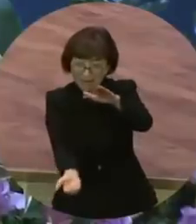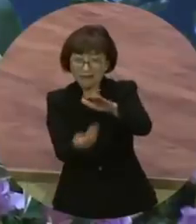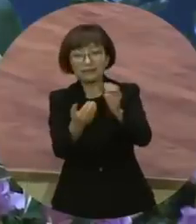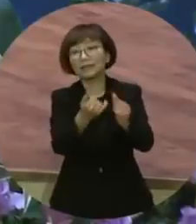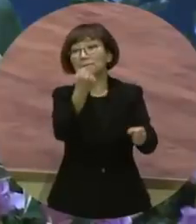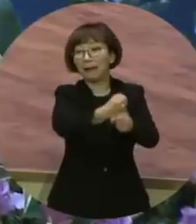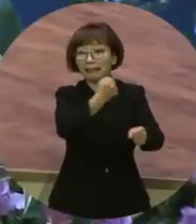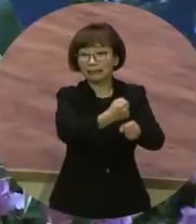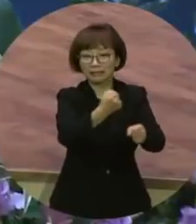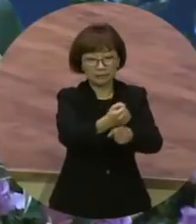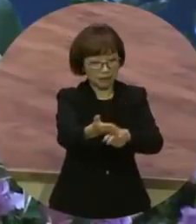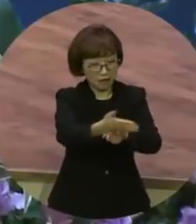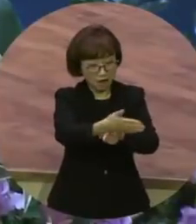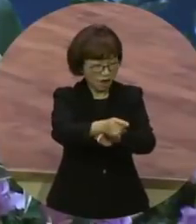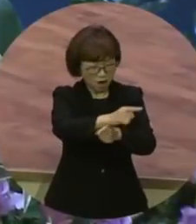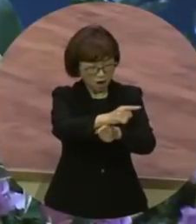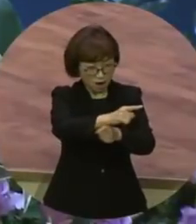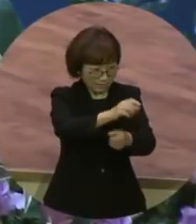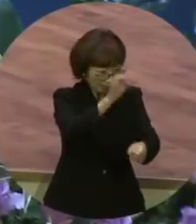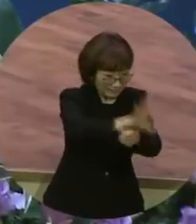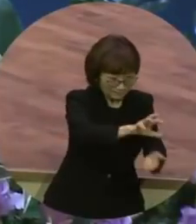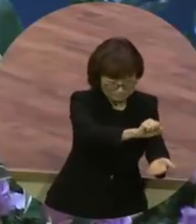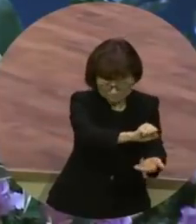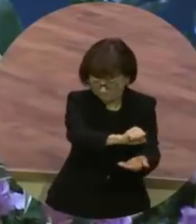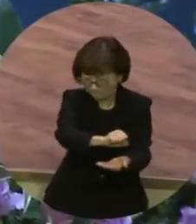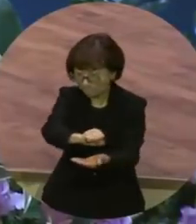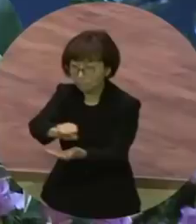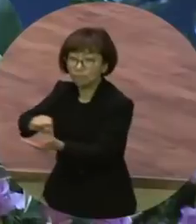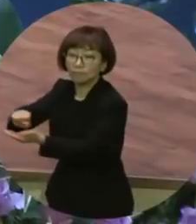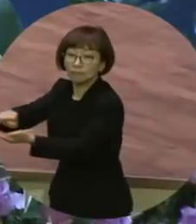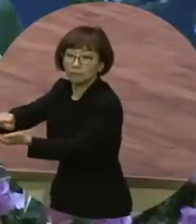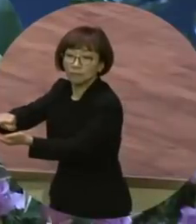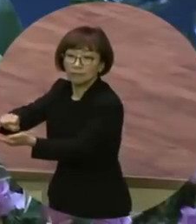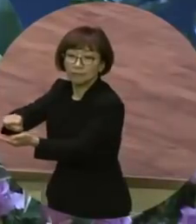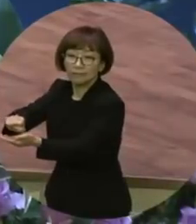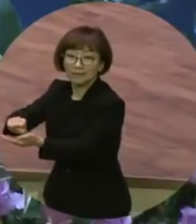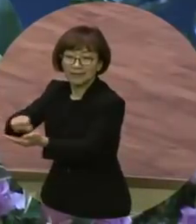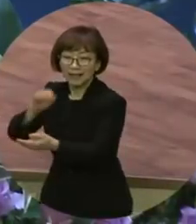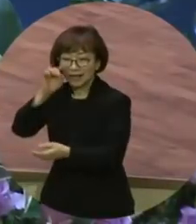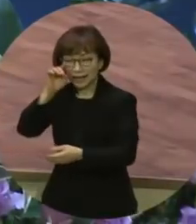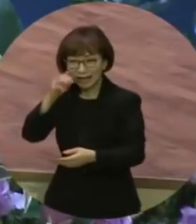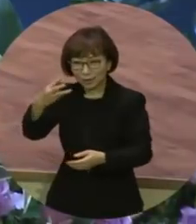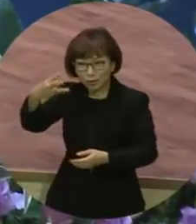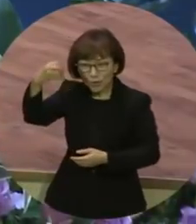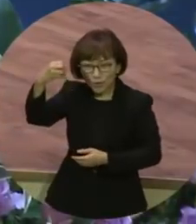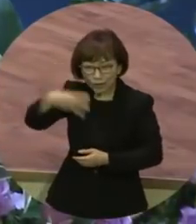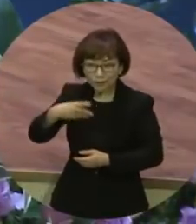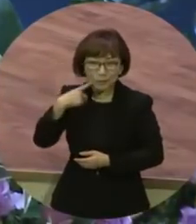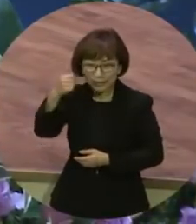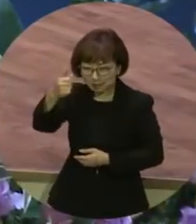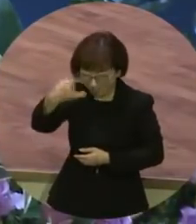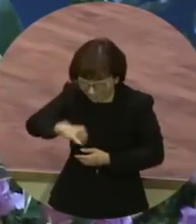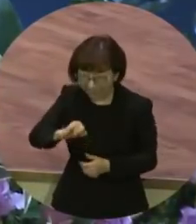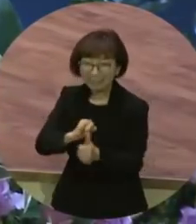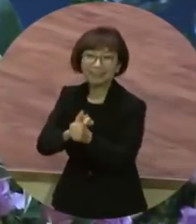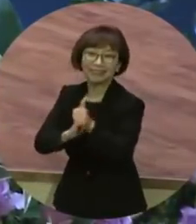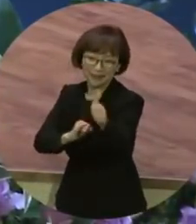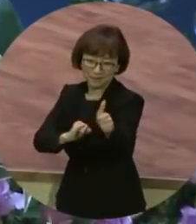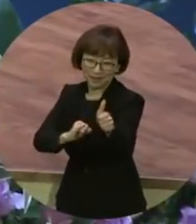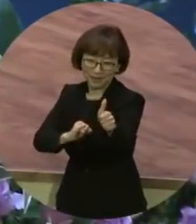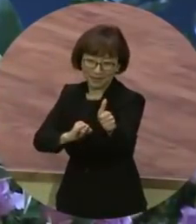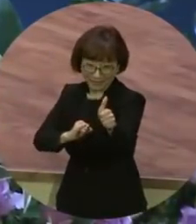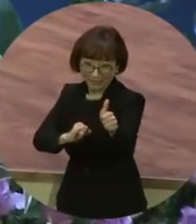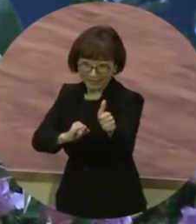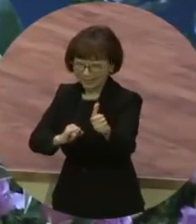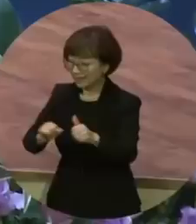유 목사님께 드렸대요. 이분이 유 목사님 3위인데 유 목사님 그렇게 환하게 웃는 모습 처음 봤다더라고요. 얼마 좋아하실까. 그